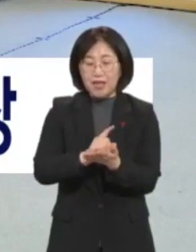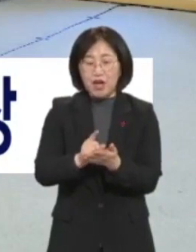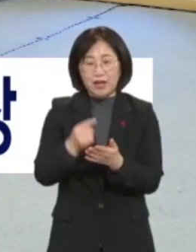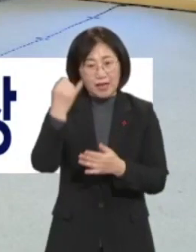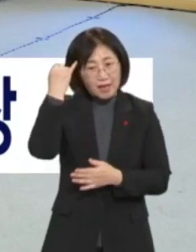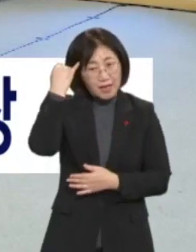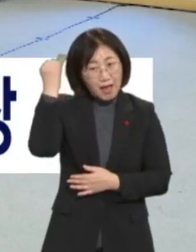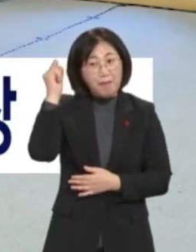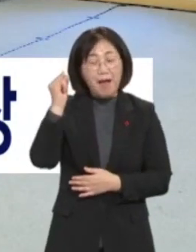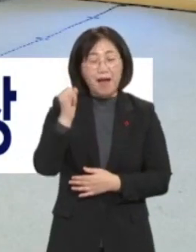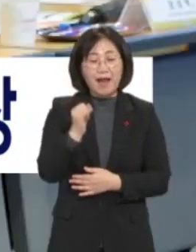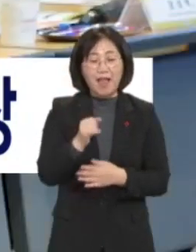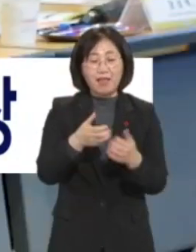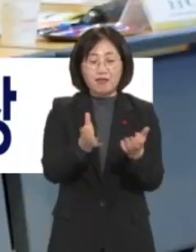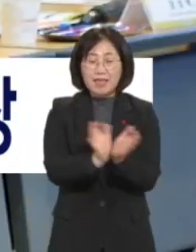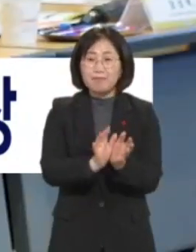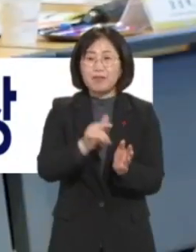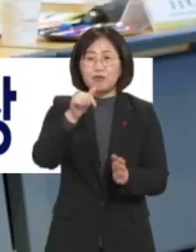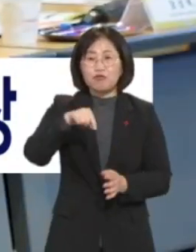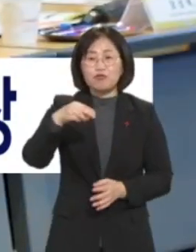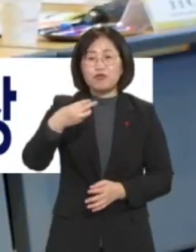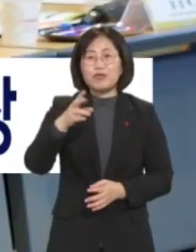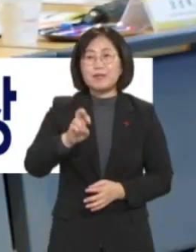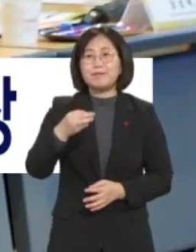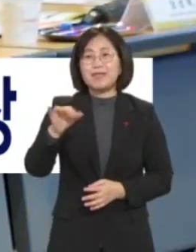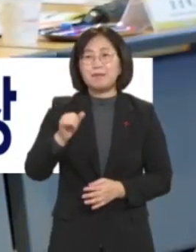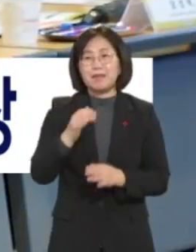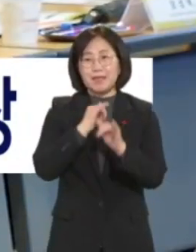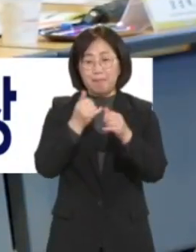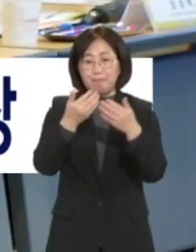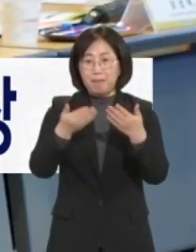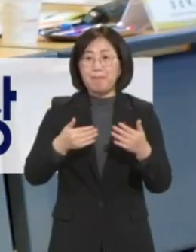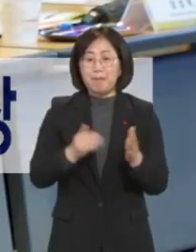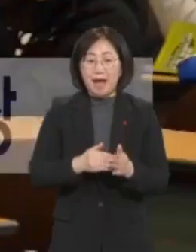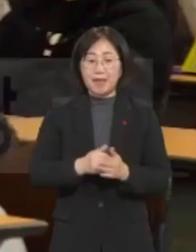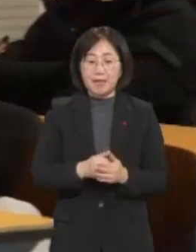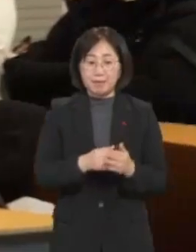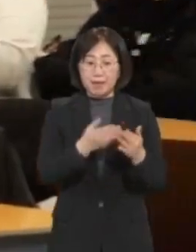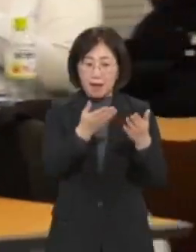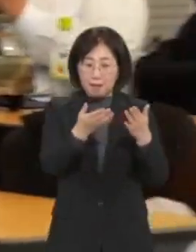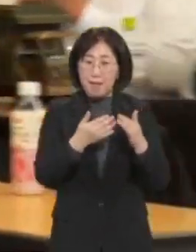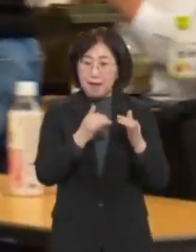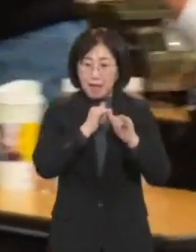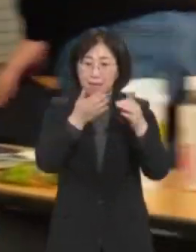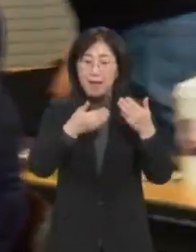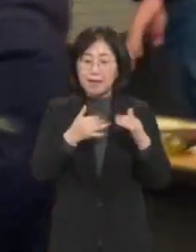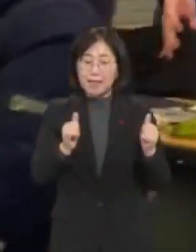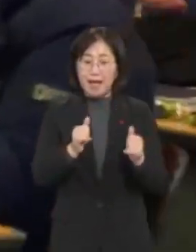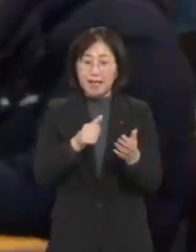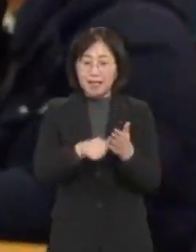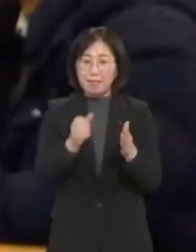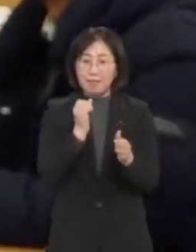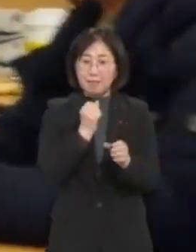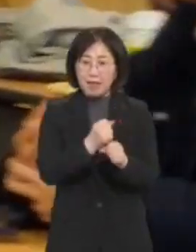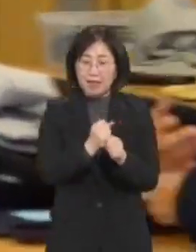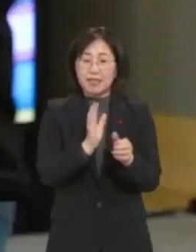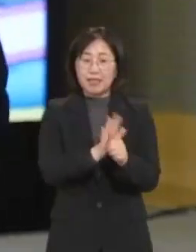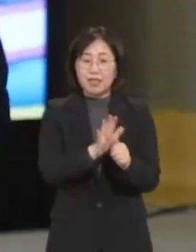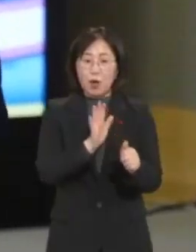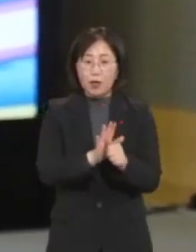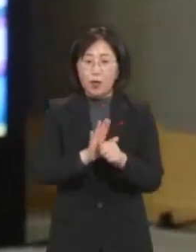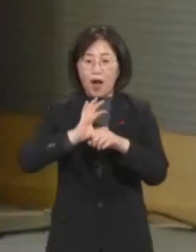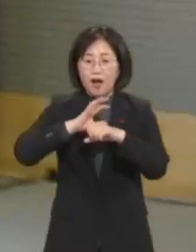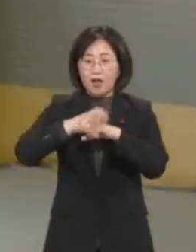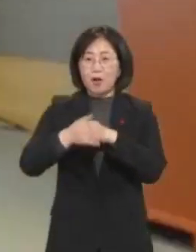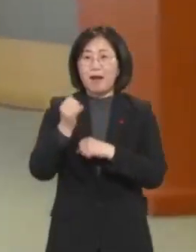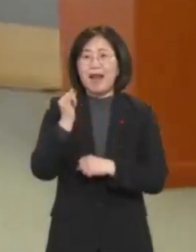팀이 대상을 수상했습니다 수상자에게는 시제품 제작 지원과 함께 해마다 미국 라스베이거스에서 열리는 글로벌 아